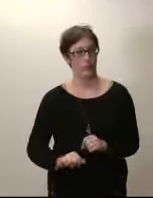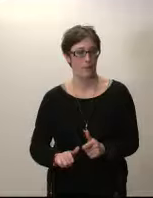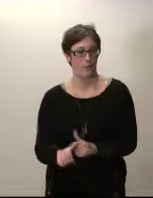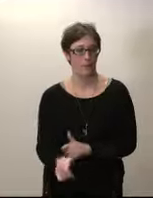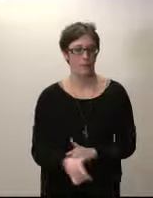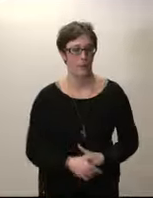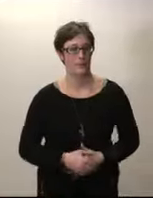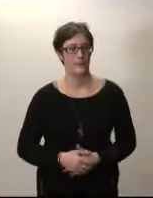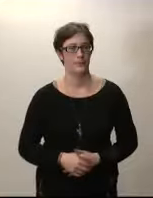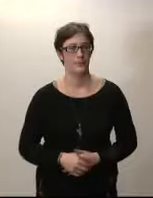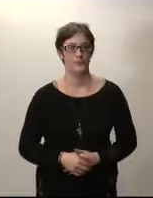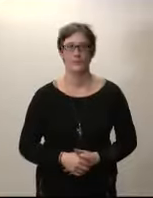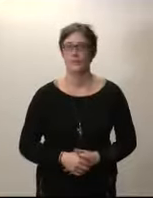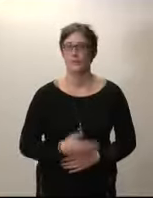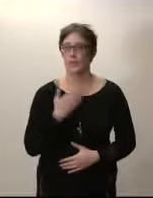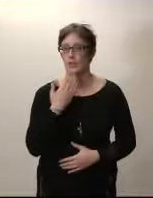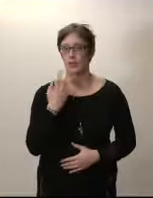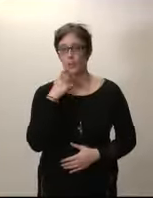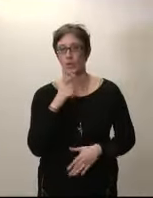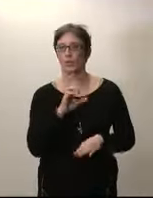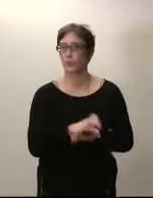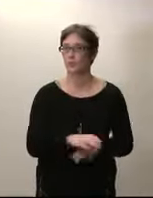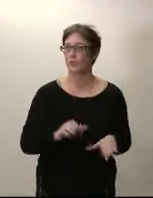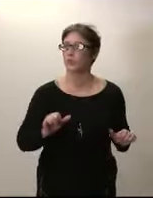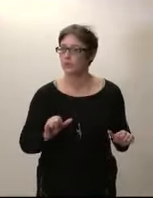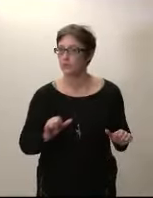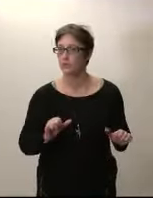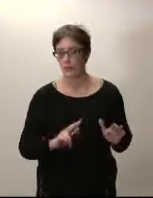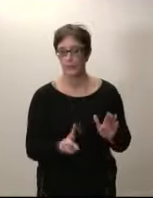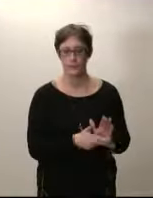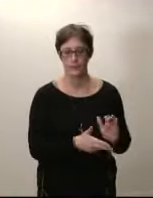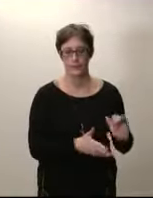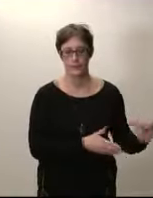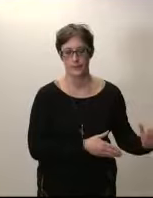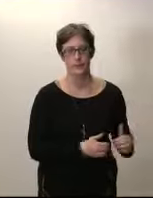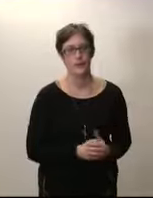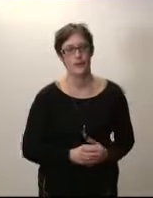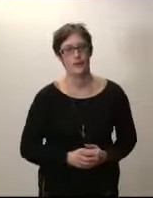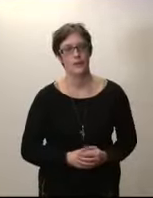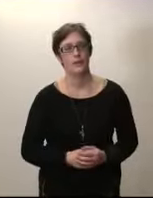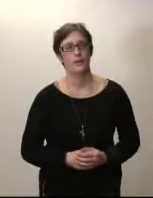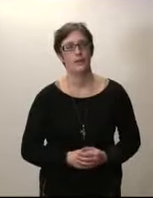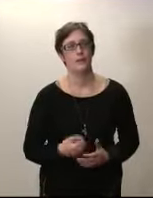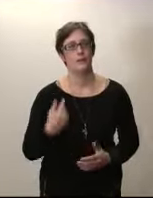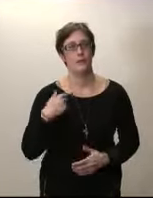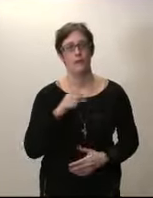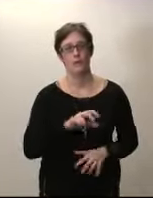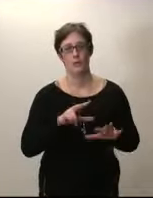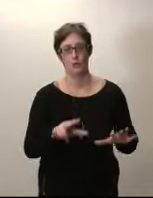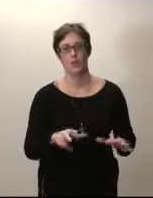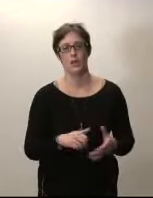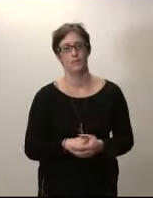Monsieur Christnacker. Pas de remarques, pas d'opposition, pas d'abstention. Ce point est adopté. Point numéro 28, Madame